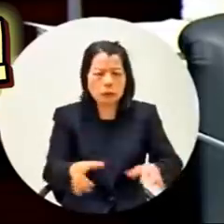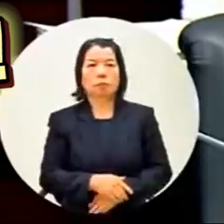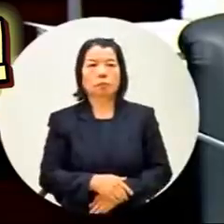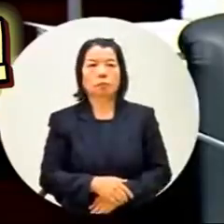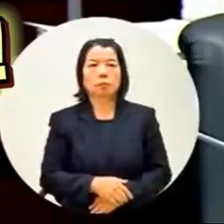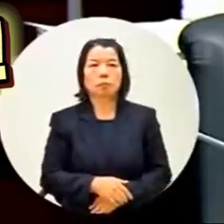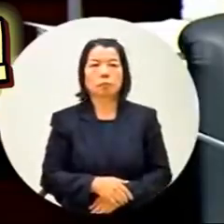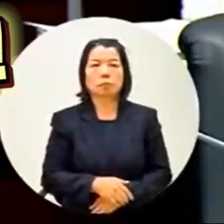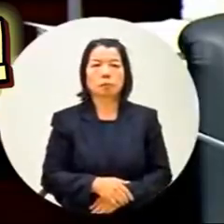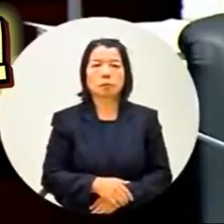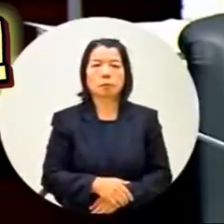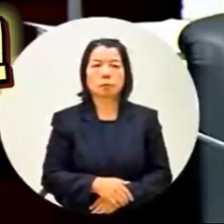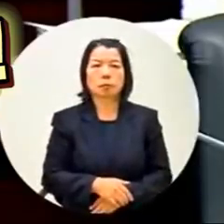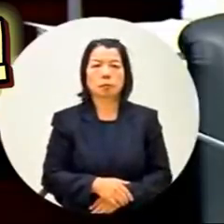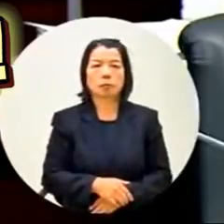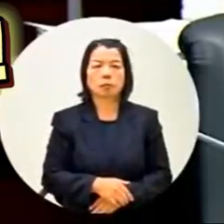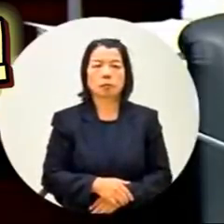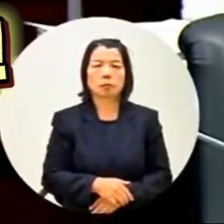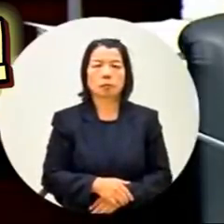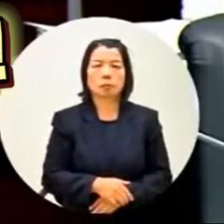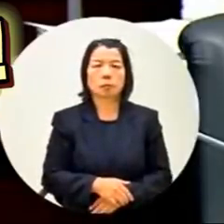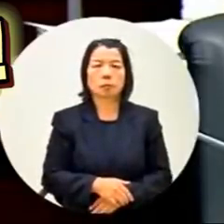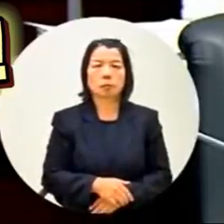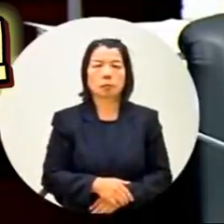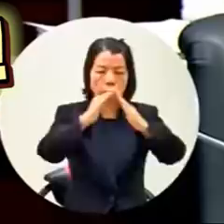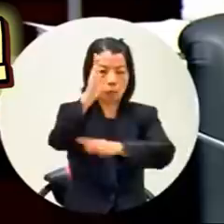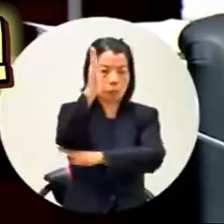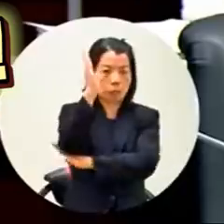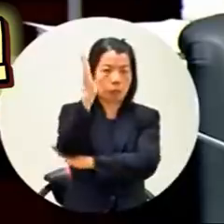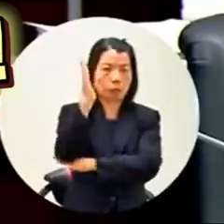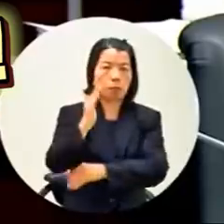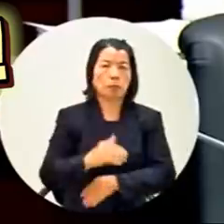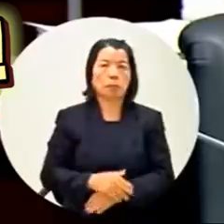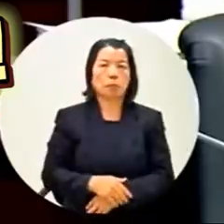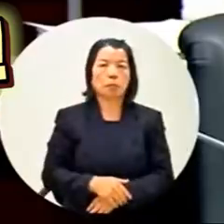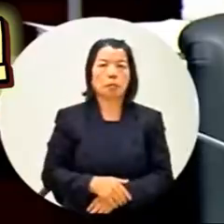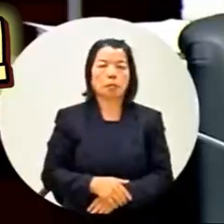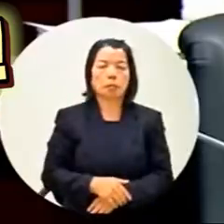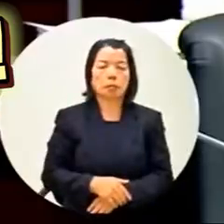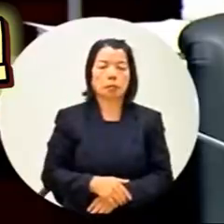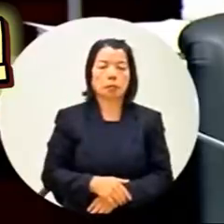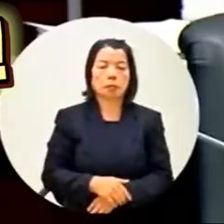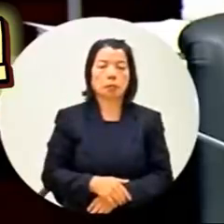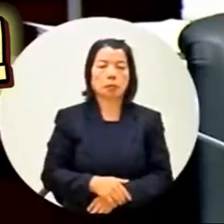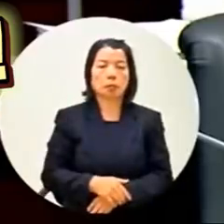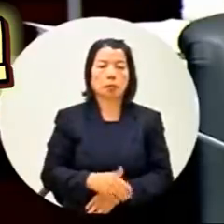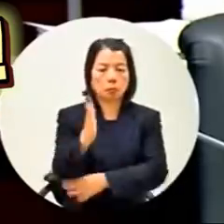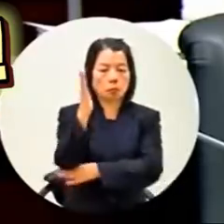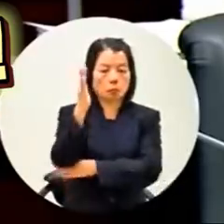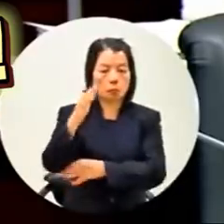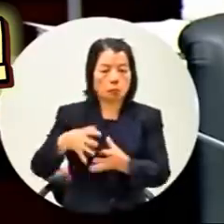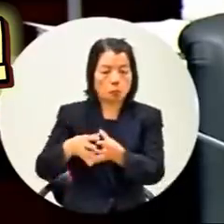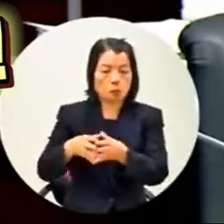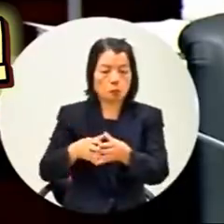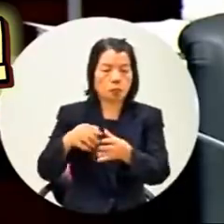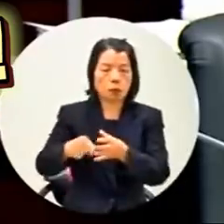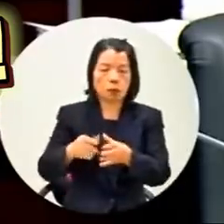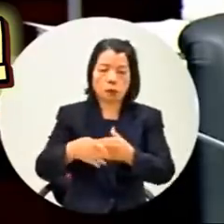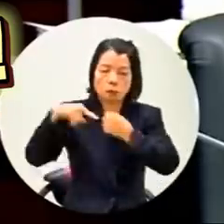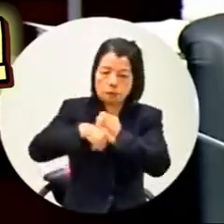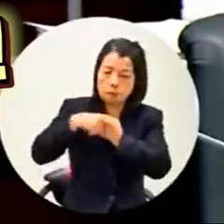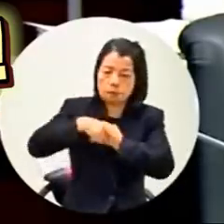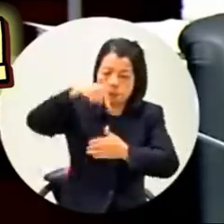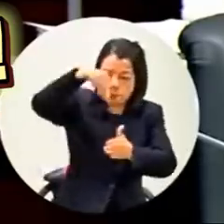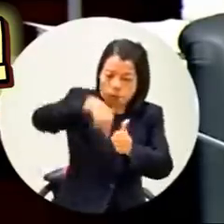节疑云重重。那本席在这边跟我们的市府团队要继续来深究，要把